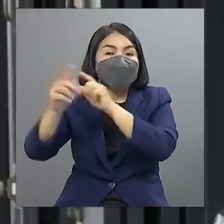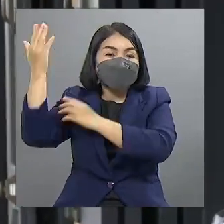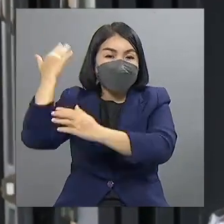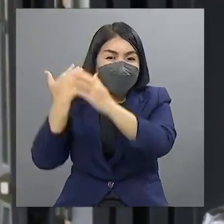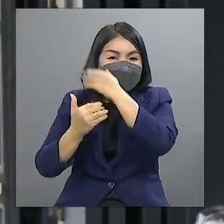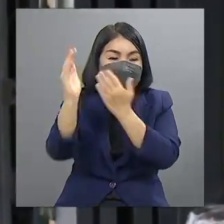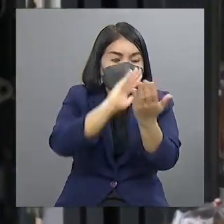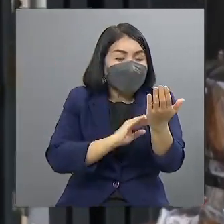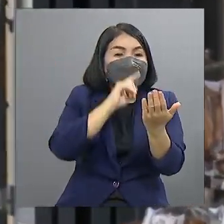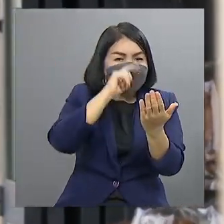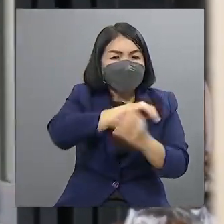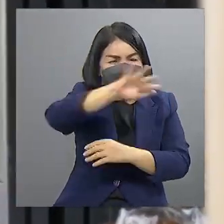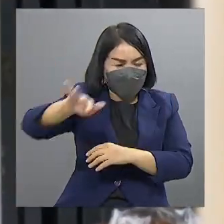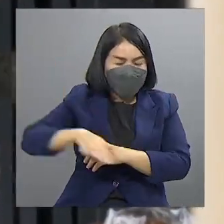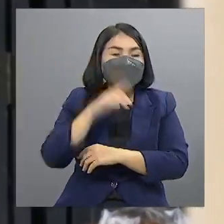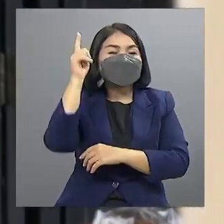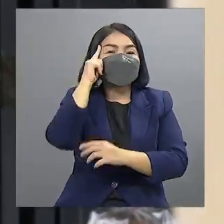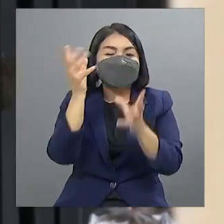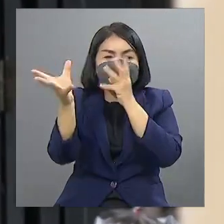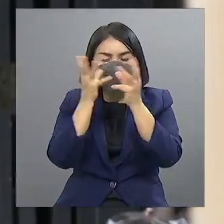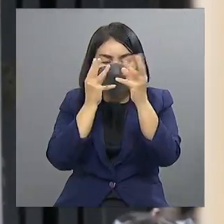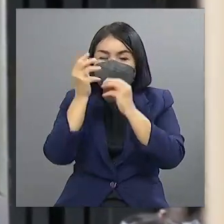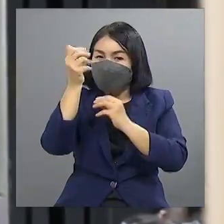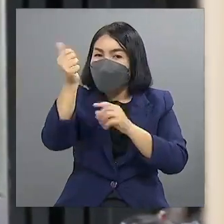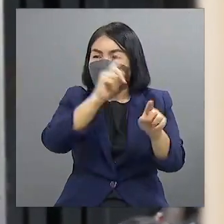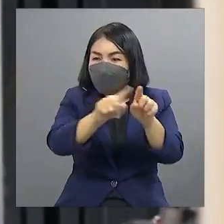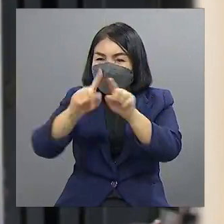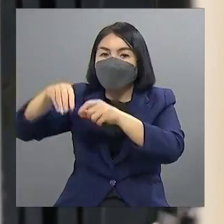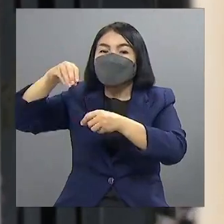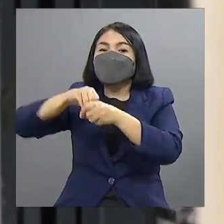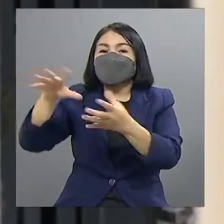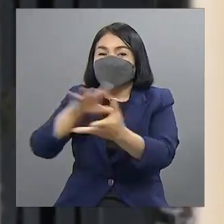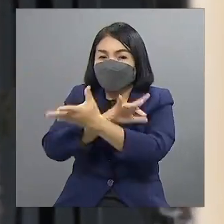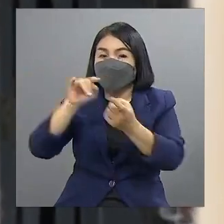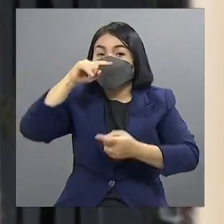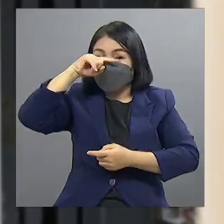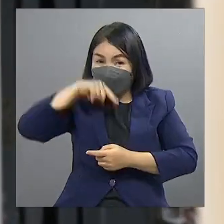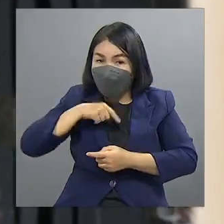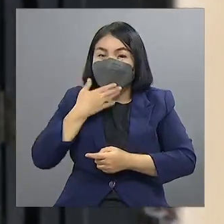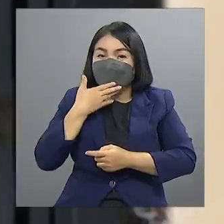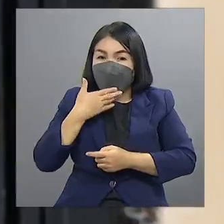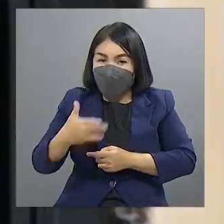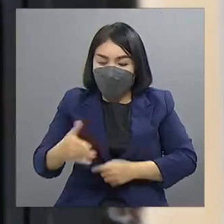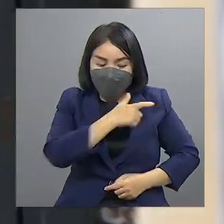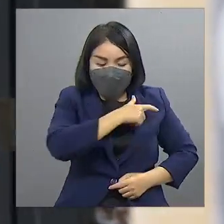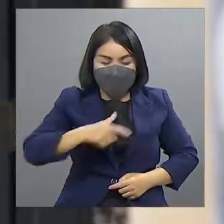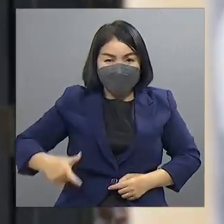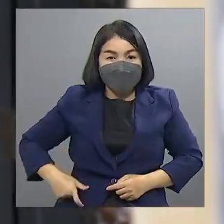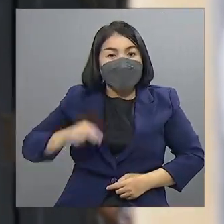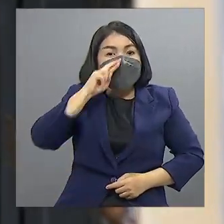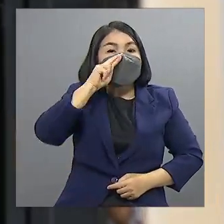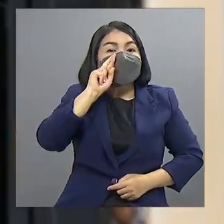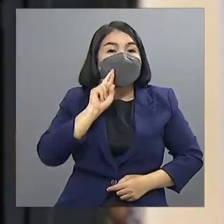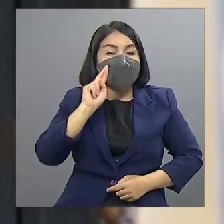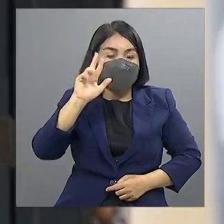ไกลตัวอีกต่อไปนะครับเพราะสิ่งเหล่านี้ยังคงอยู่รอบตัวเราและตลอดรัชสมัยของรัชกาลที่5พระบาทสมเด็จพระจุลจอม